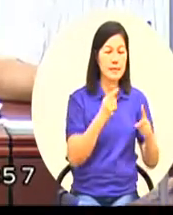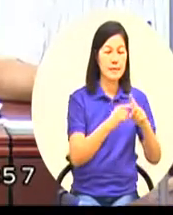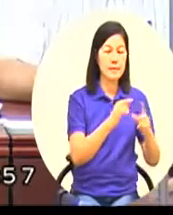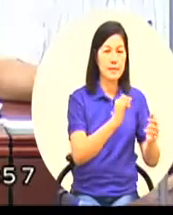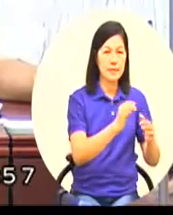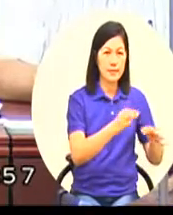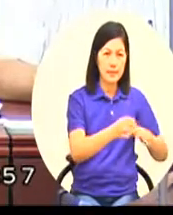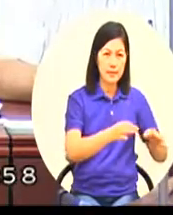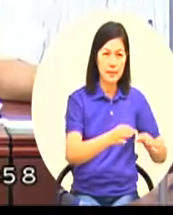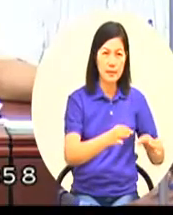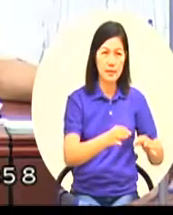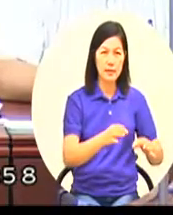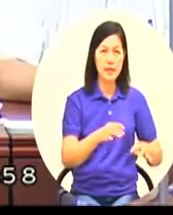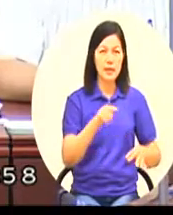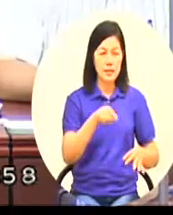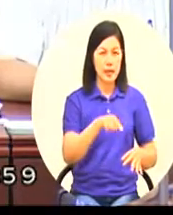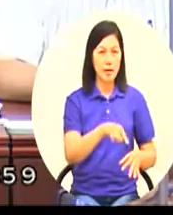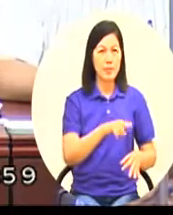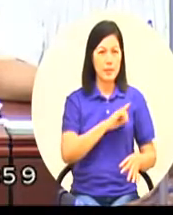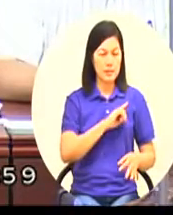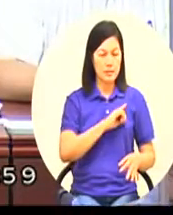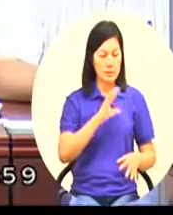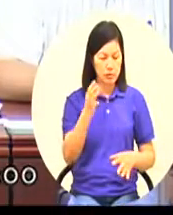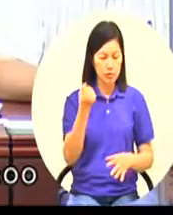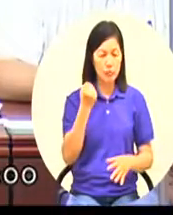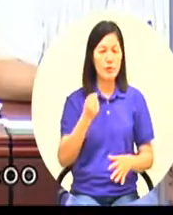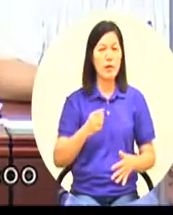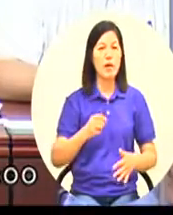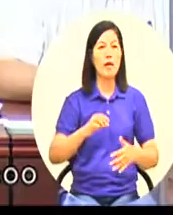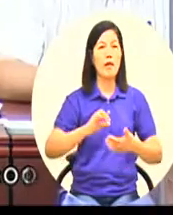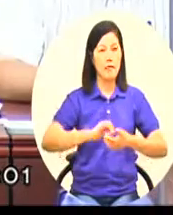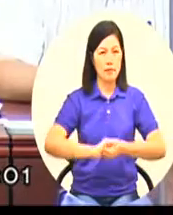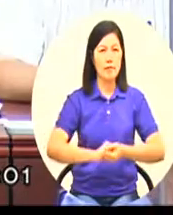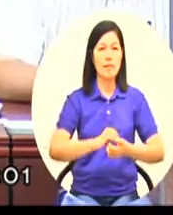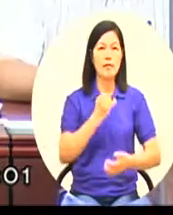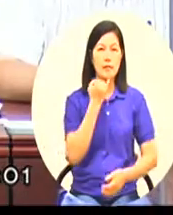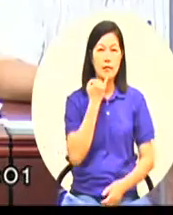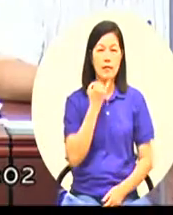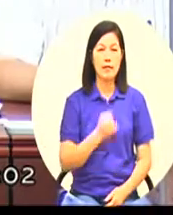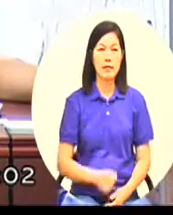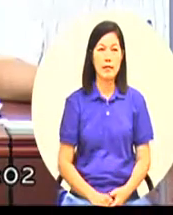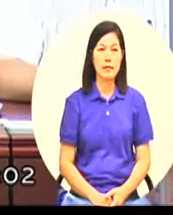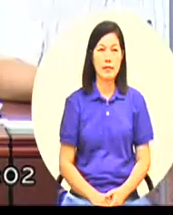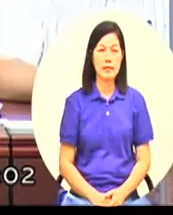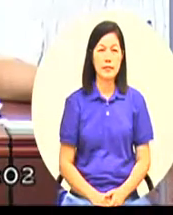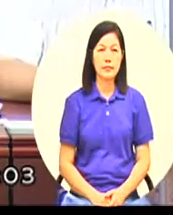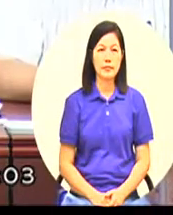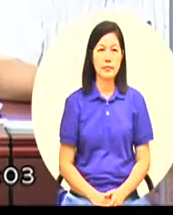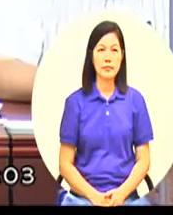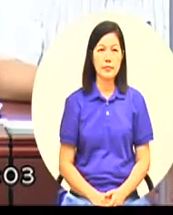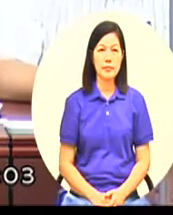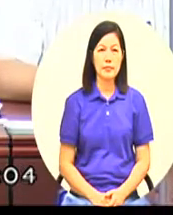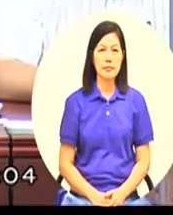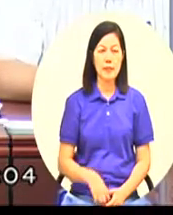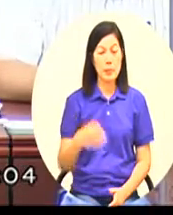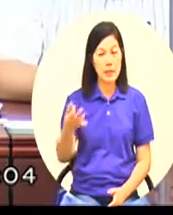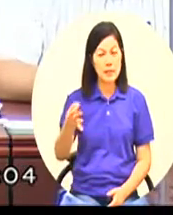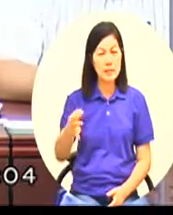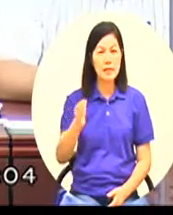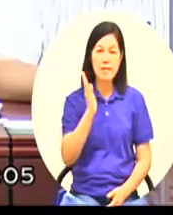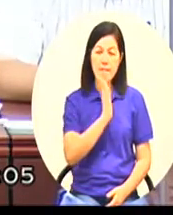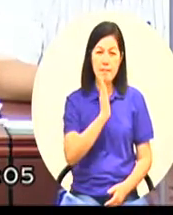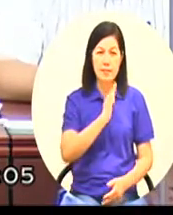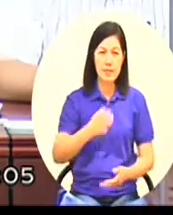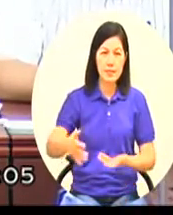他们是有完全的权利可以去定啦，哈，是可以去定他们 所谓的他们要收取这些废弃物的